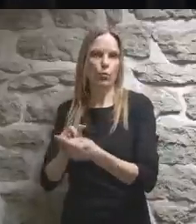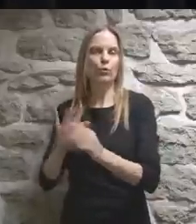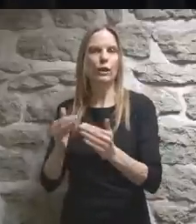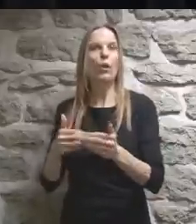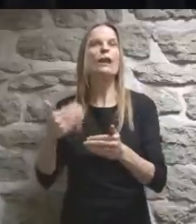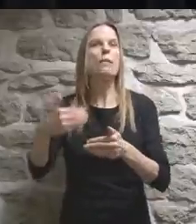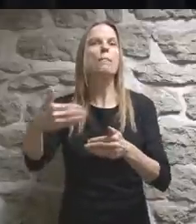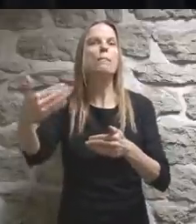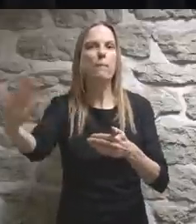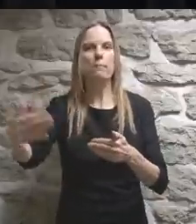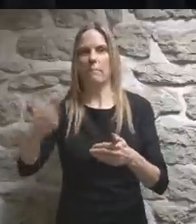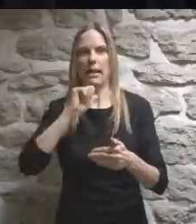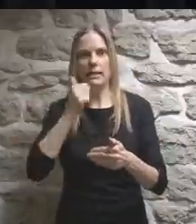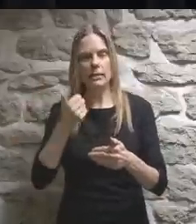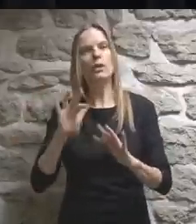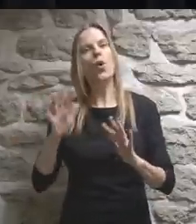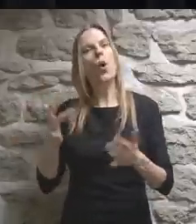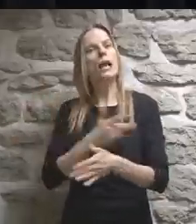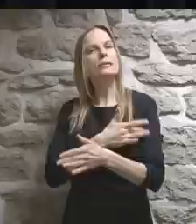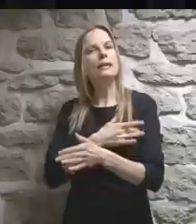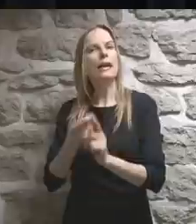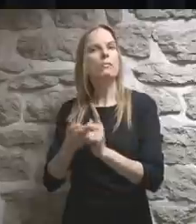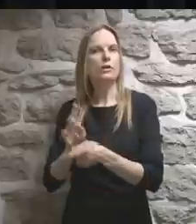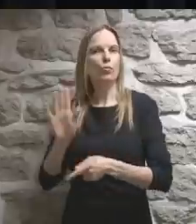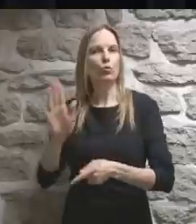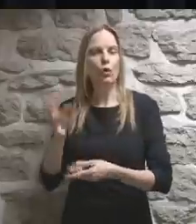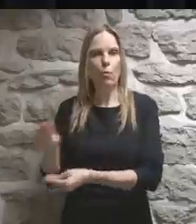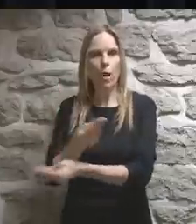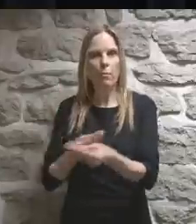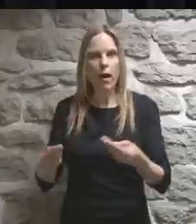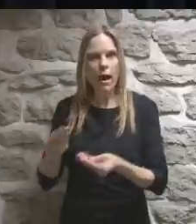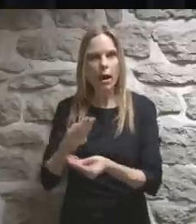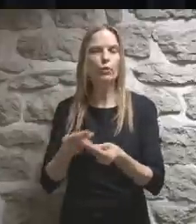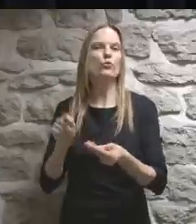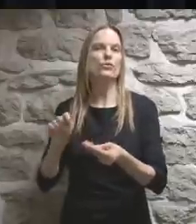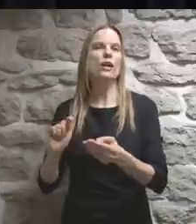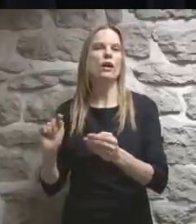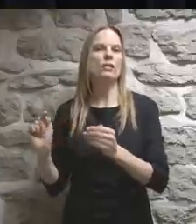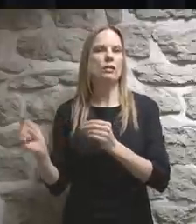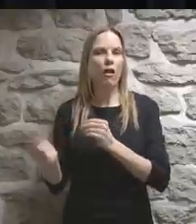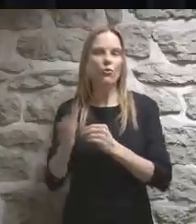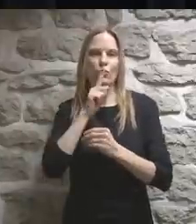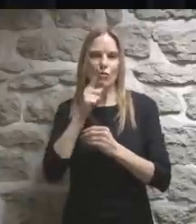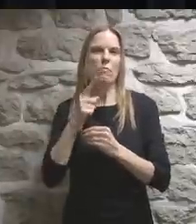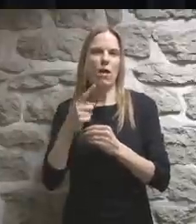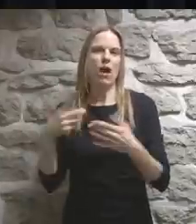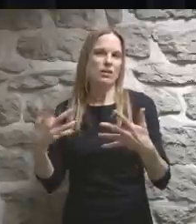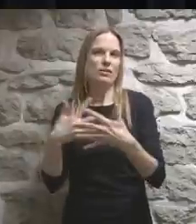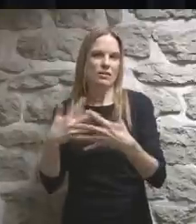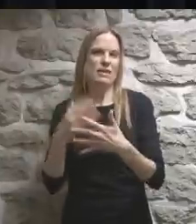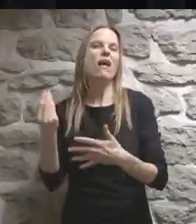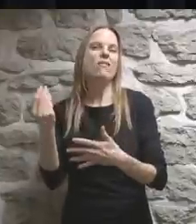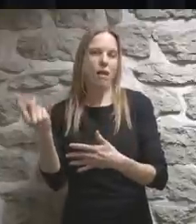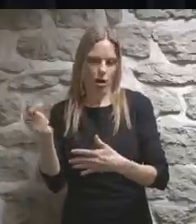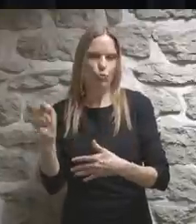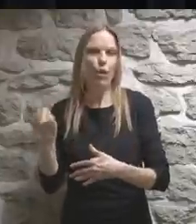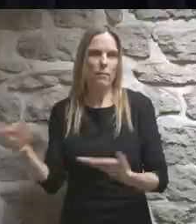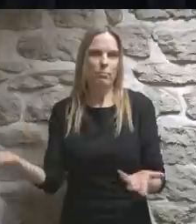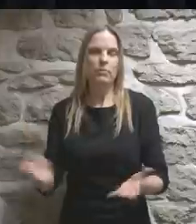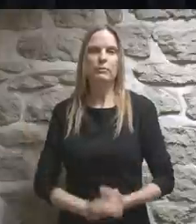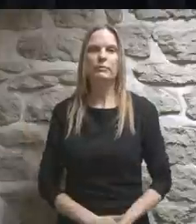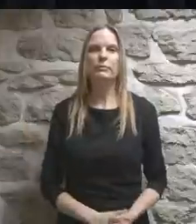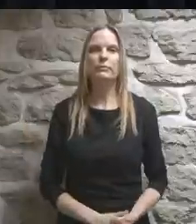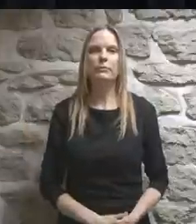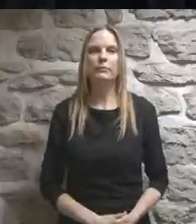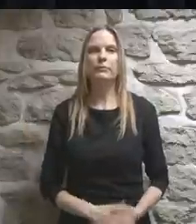astuda, nõrgestada majandust, kust tuleb siis ka selle sõjategevuse rahastamine.